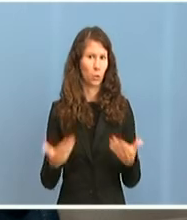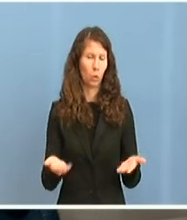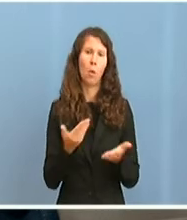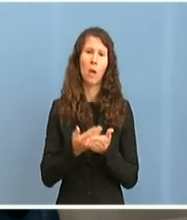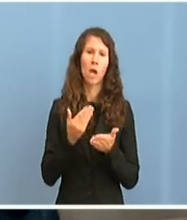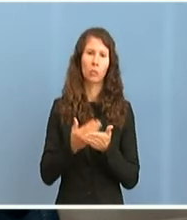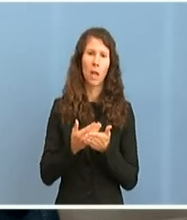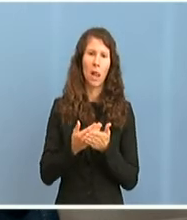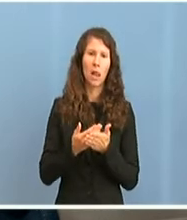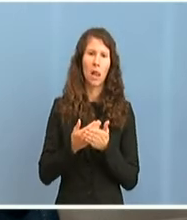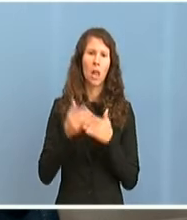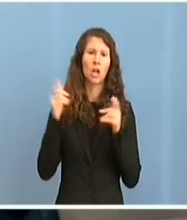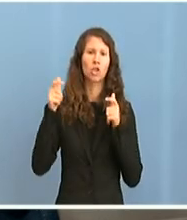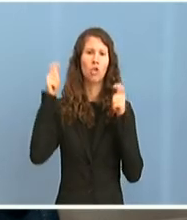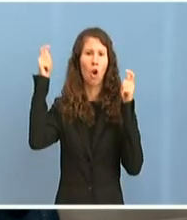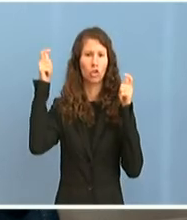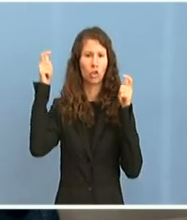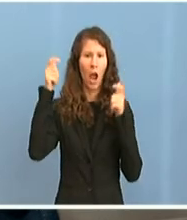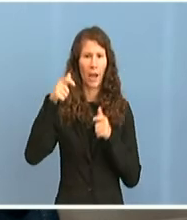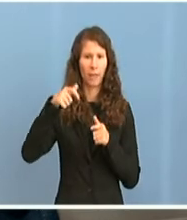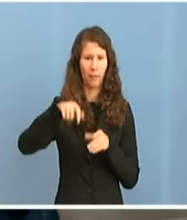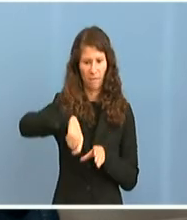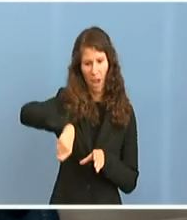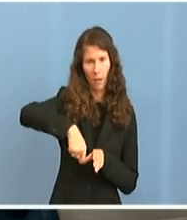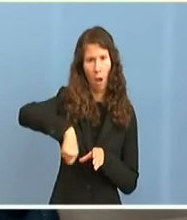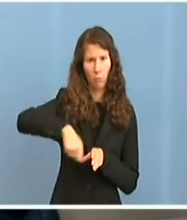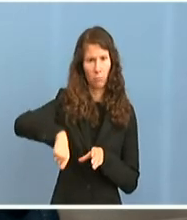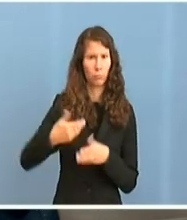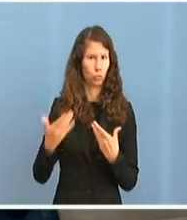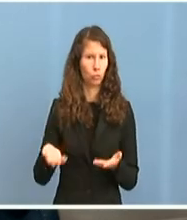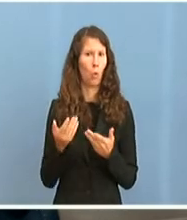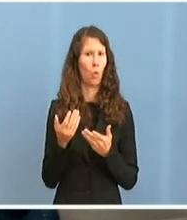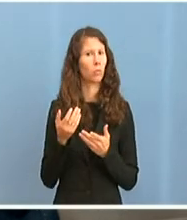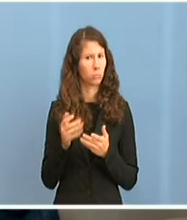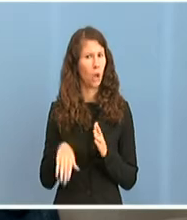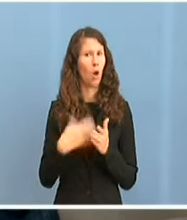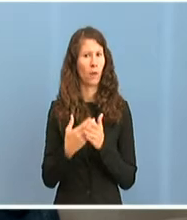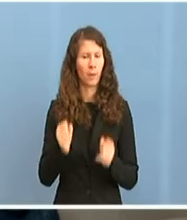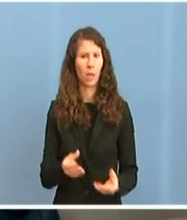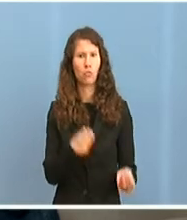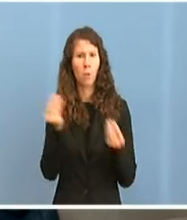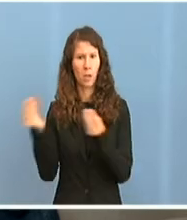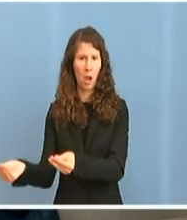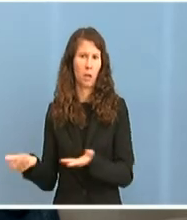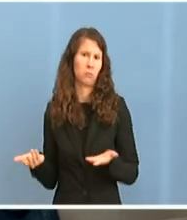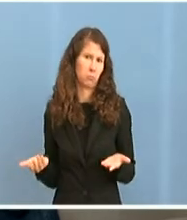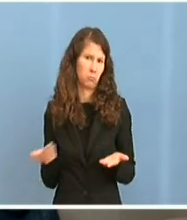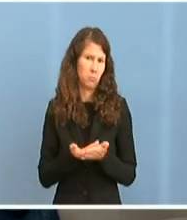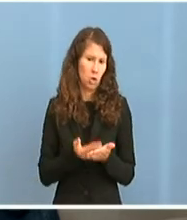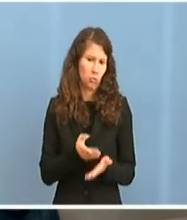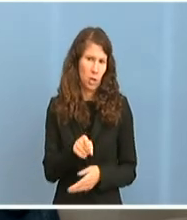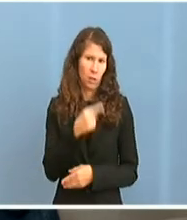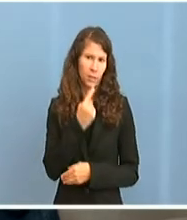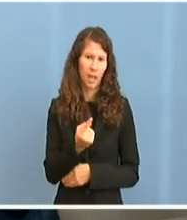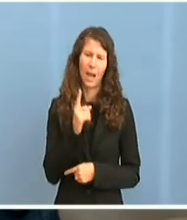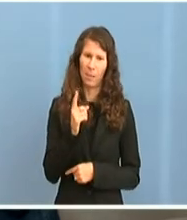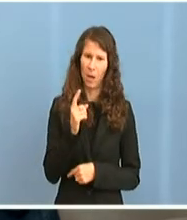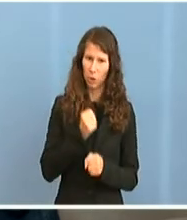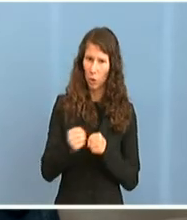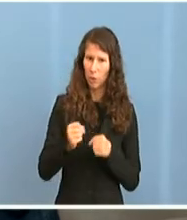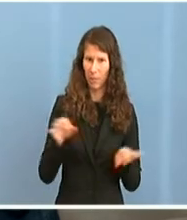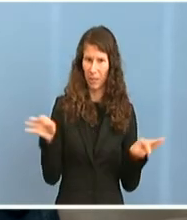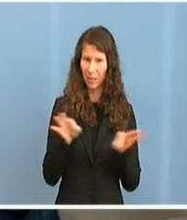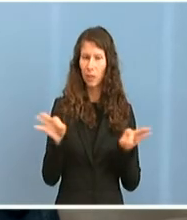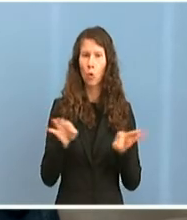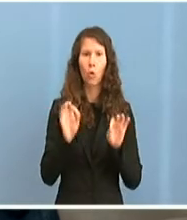Beispiel genannt, dass hoheitliche Aufgaben übertragen werden können. Ist da aber nicht doch die Gefahr einer Unterhöhlung